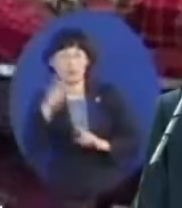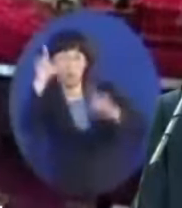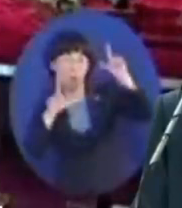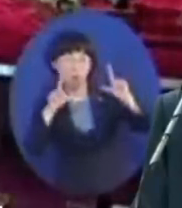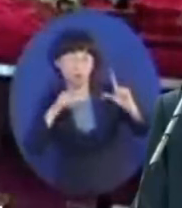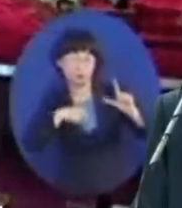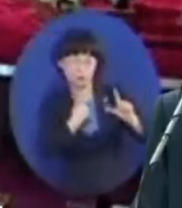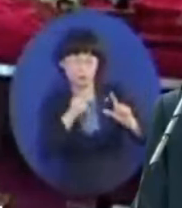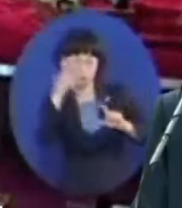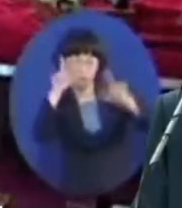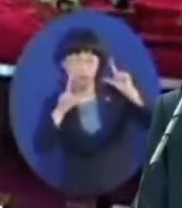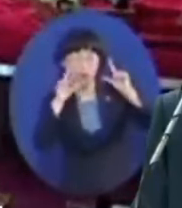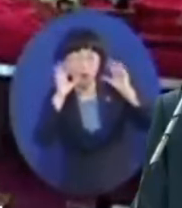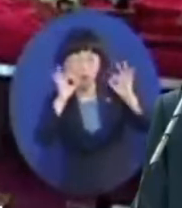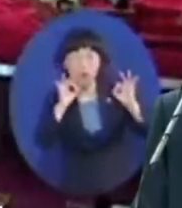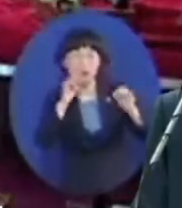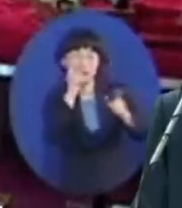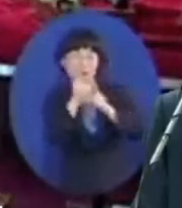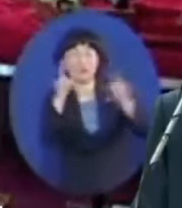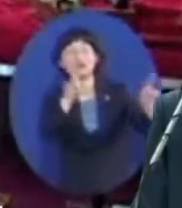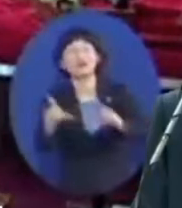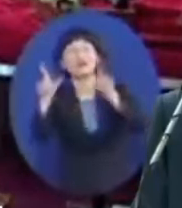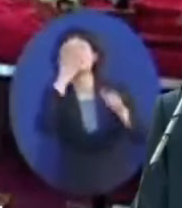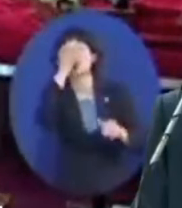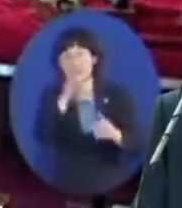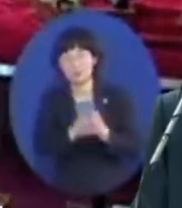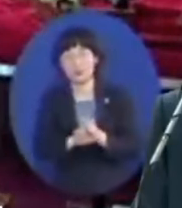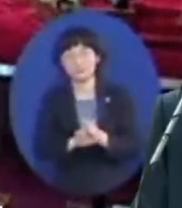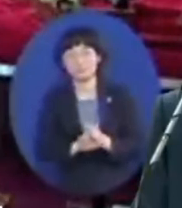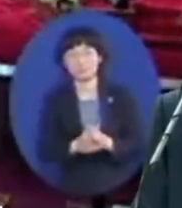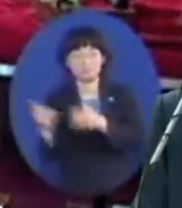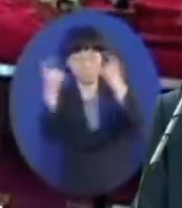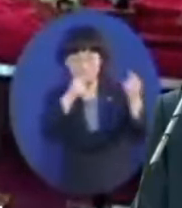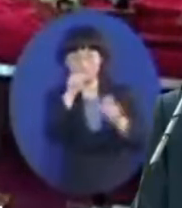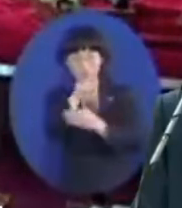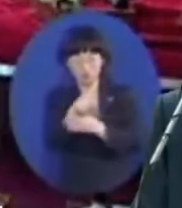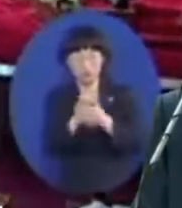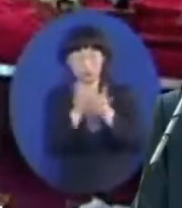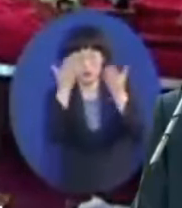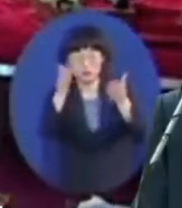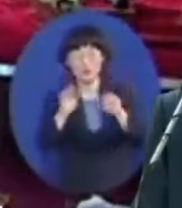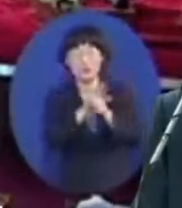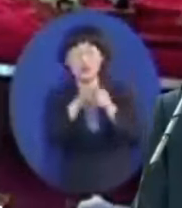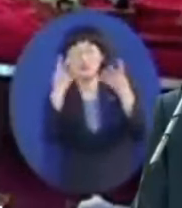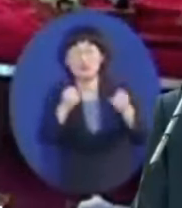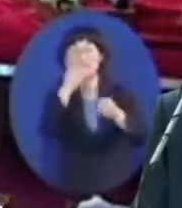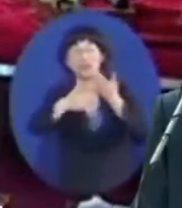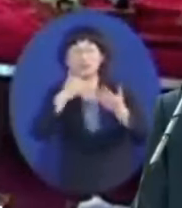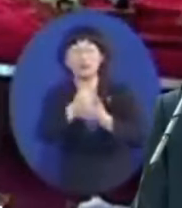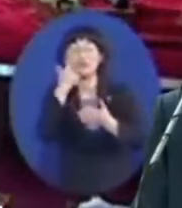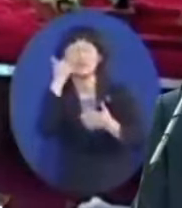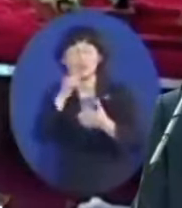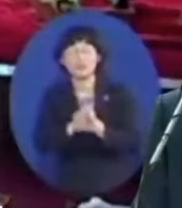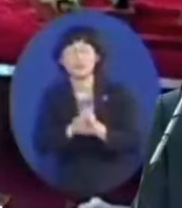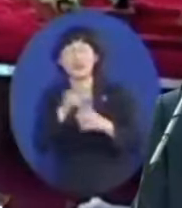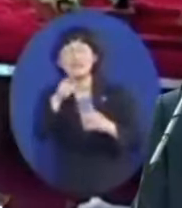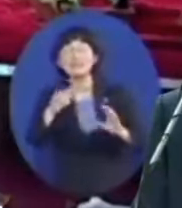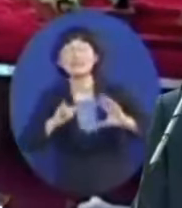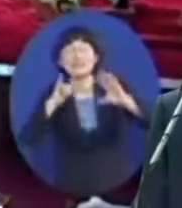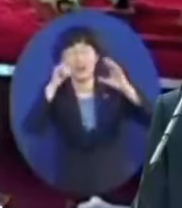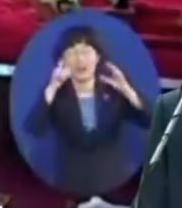가지고 승리로운 삶을 살 수가 있게 되는 것입니다. 고개수에 기도드리겠습니다. 사랑이 많으신 우리 아버지 하나님, 이